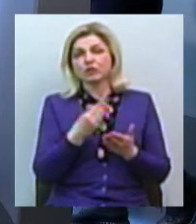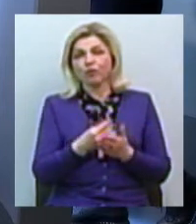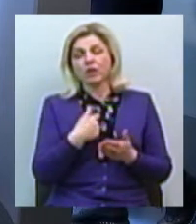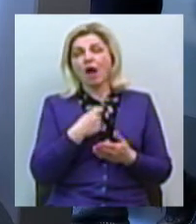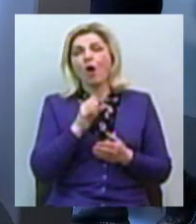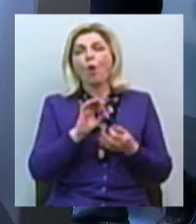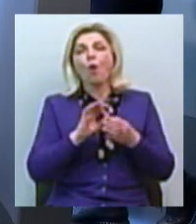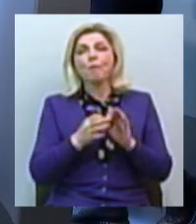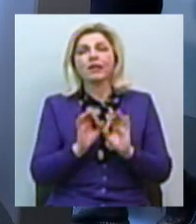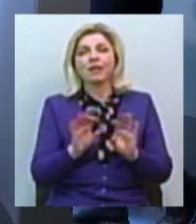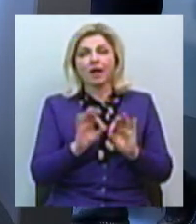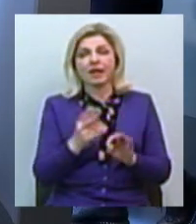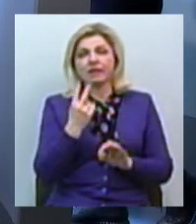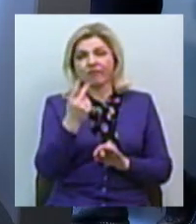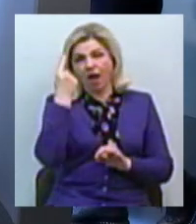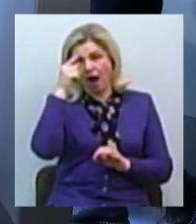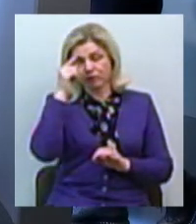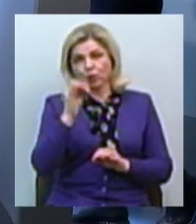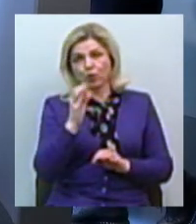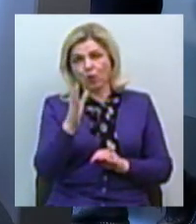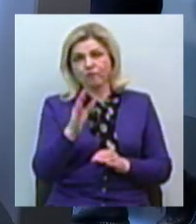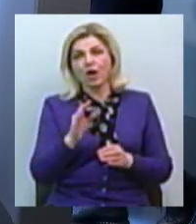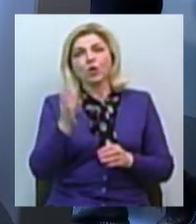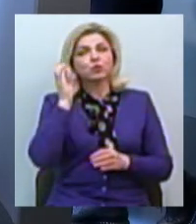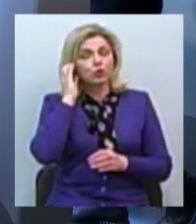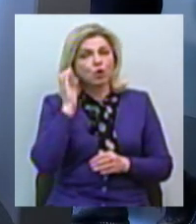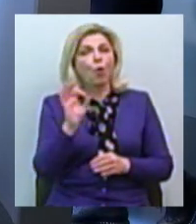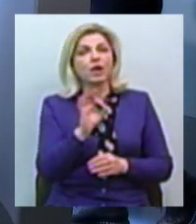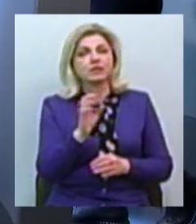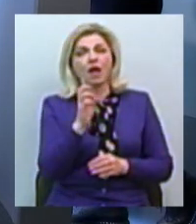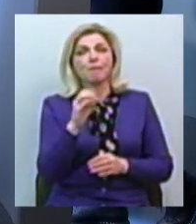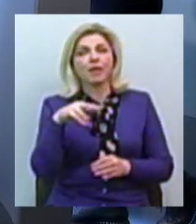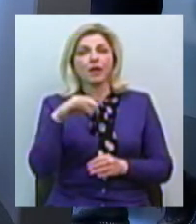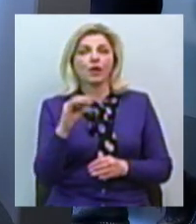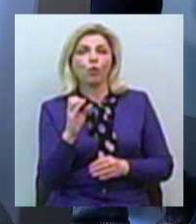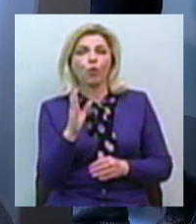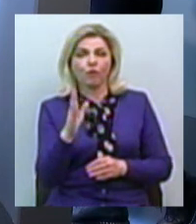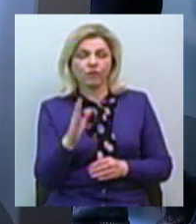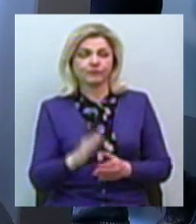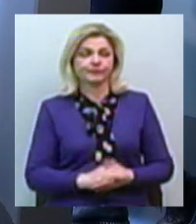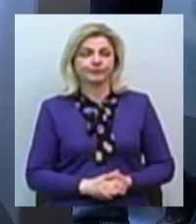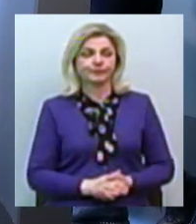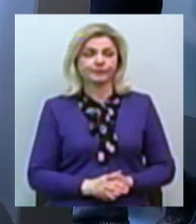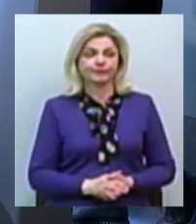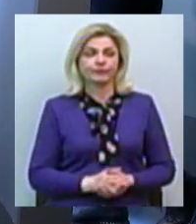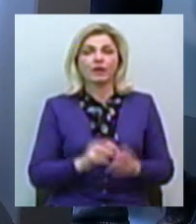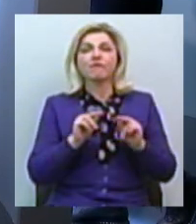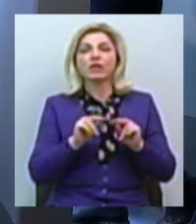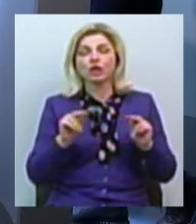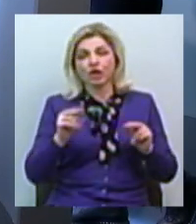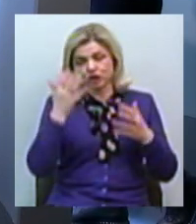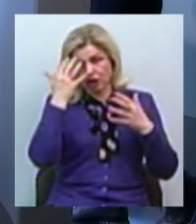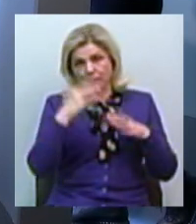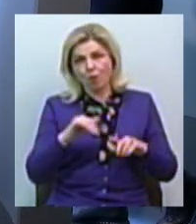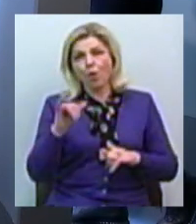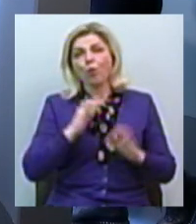коментарі двох авторів. Послухаємо Олександра Бєлікова. Це співавтор стартапу MedLed, викладач Чорноморського національного університету